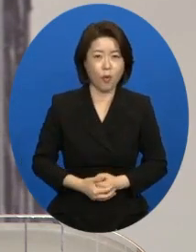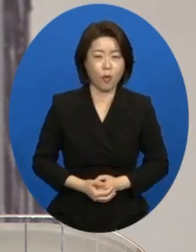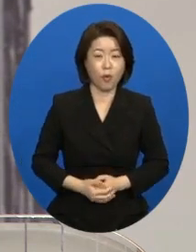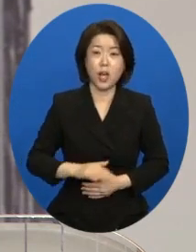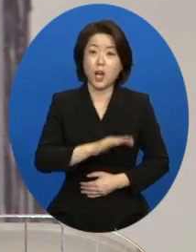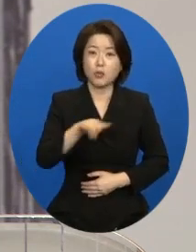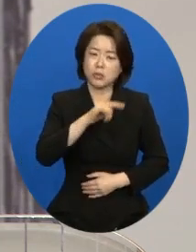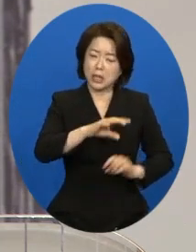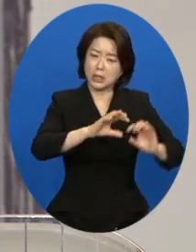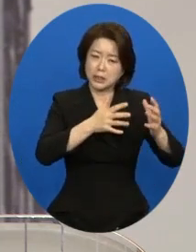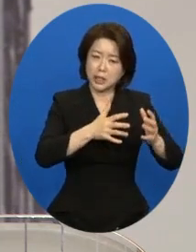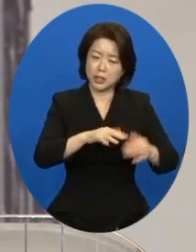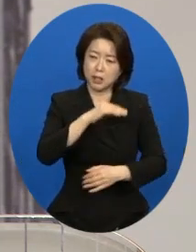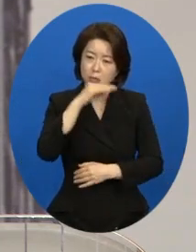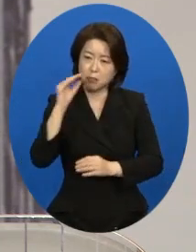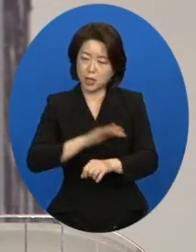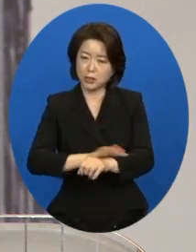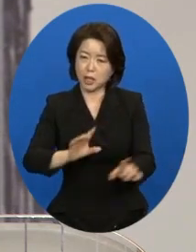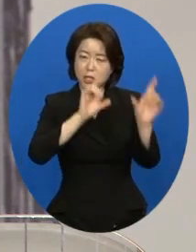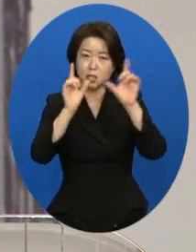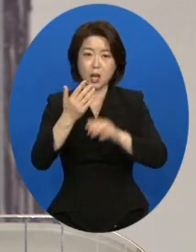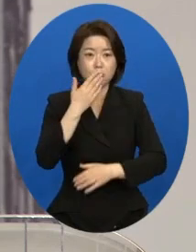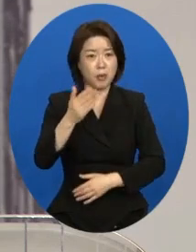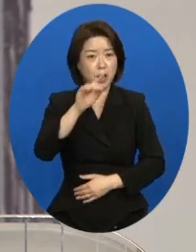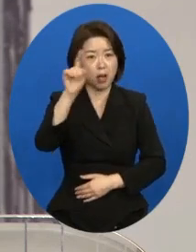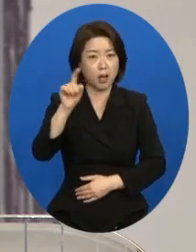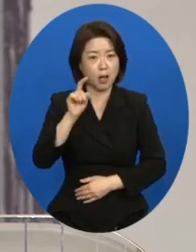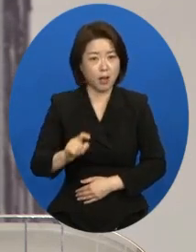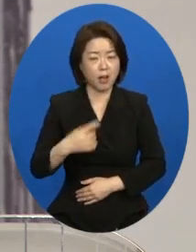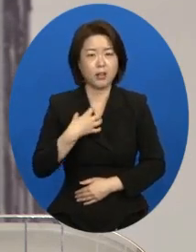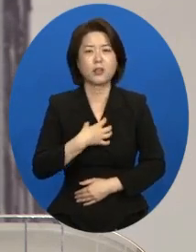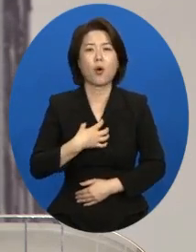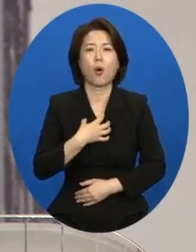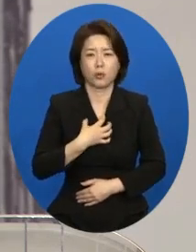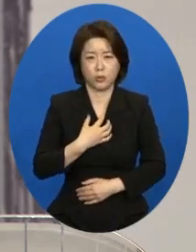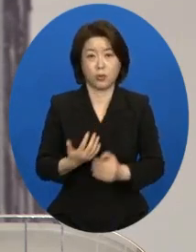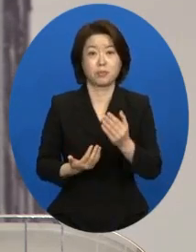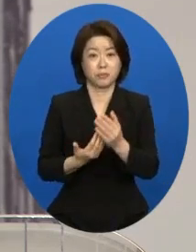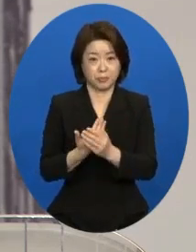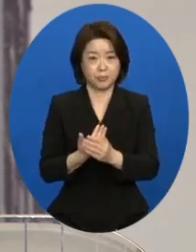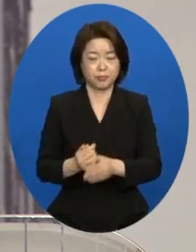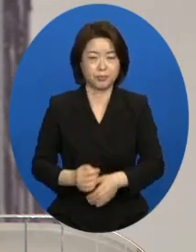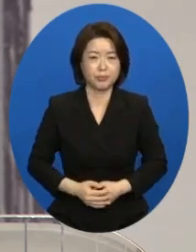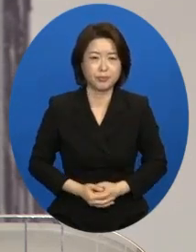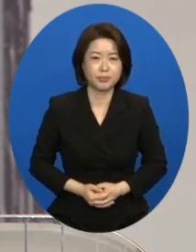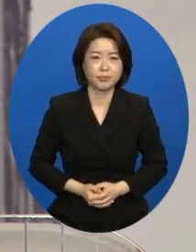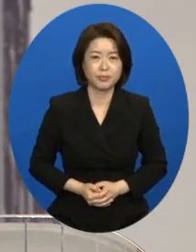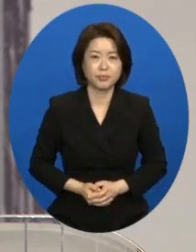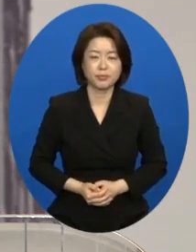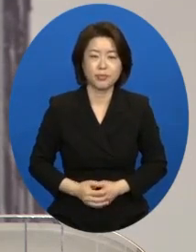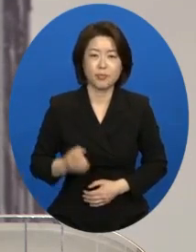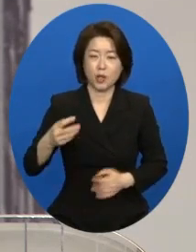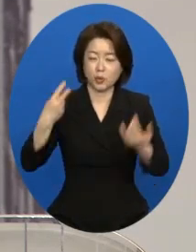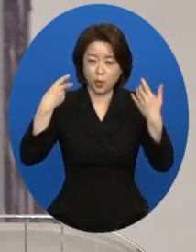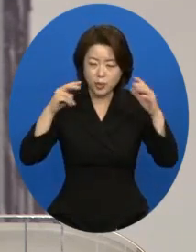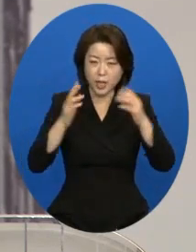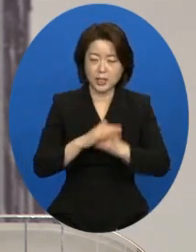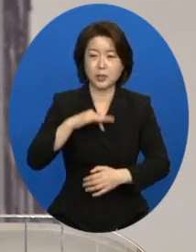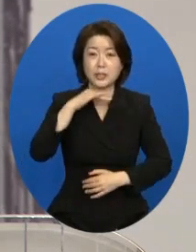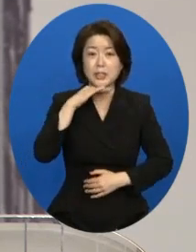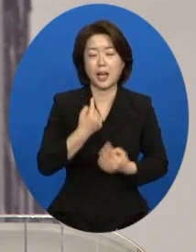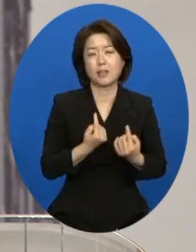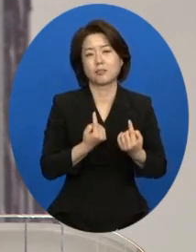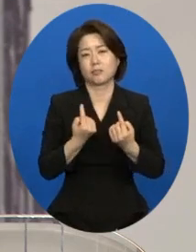이 나라에서 제대로 살아갈 수 있을까라고 하는 걱정을 끼치게 된 것이죠. 또한 다니엘도 나이가